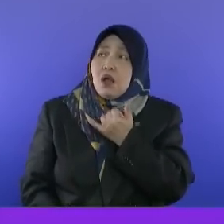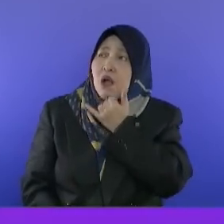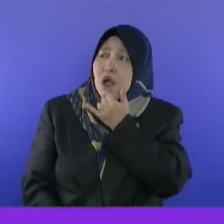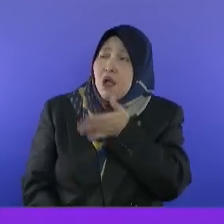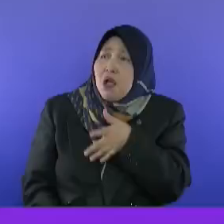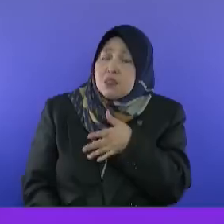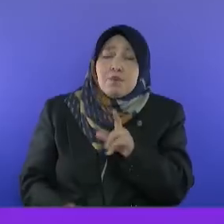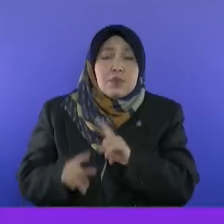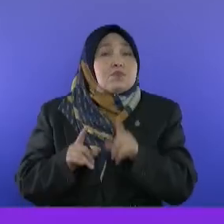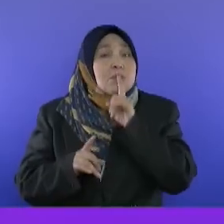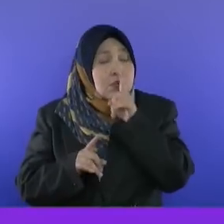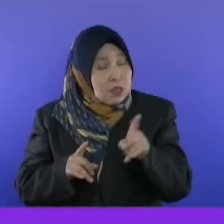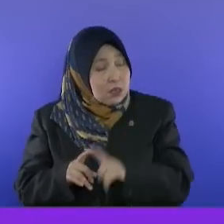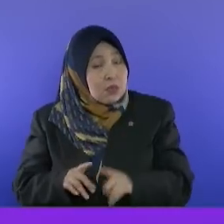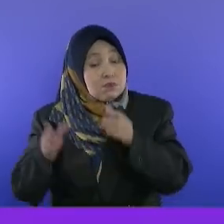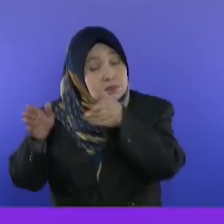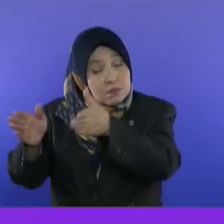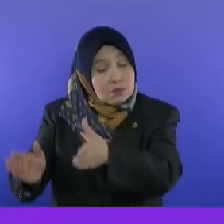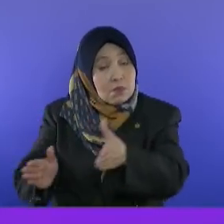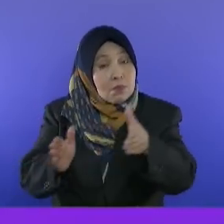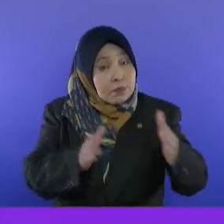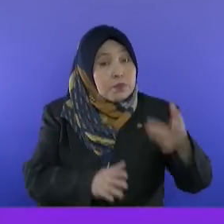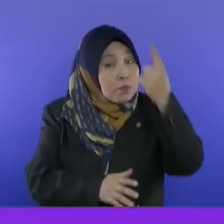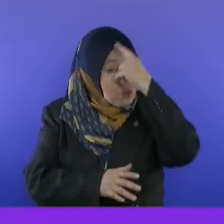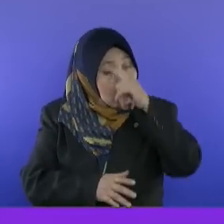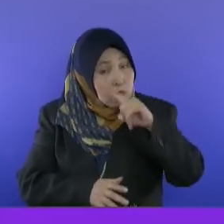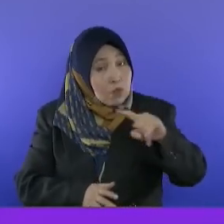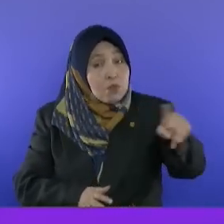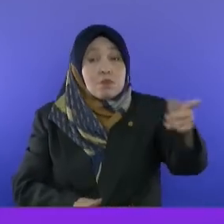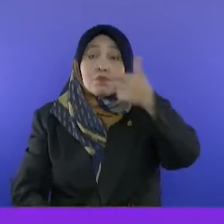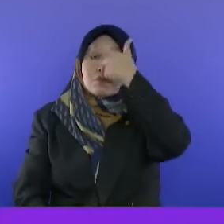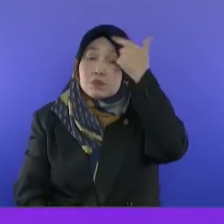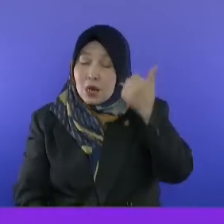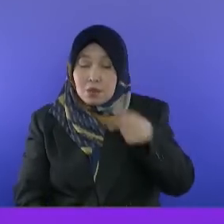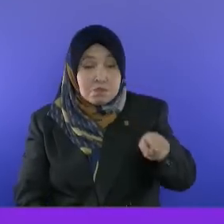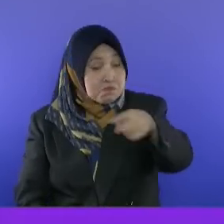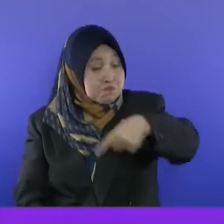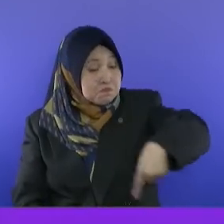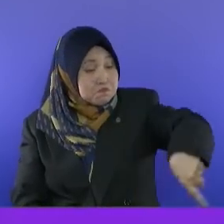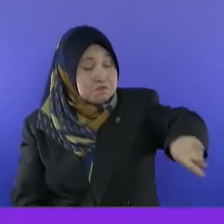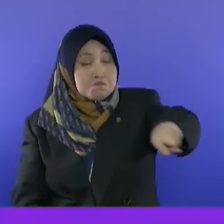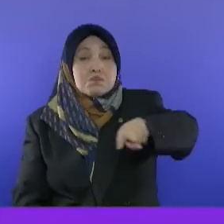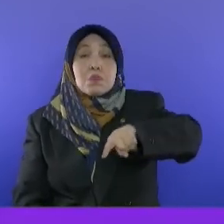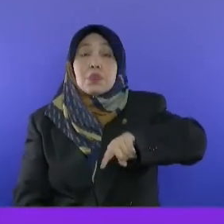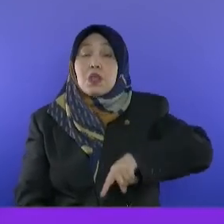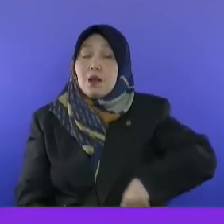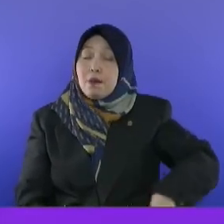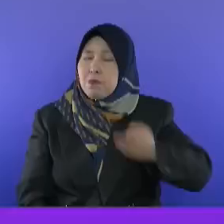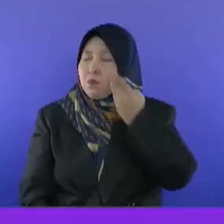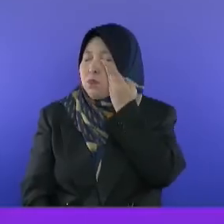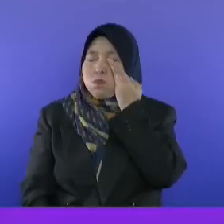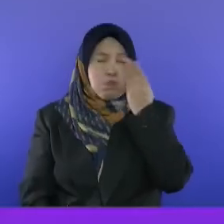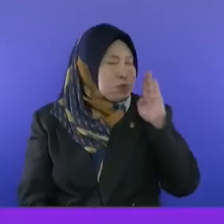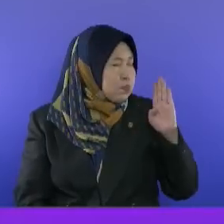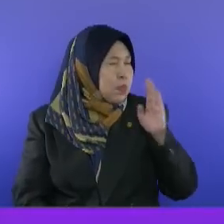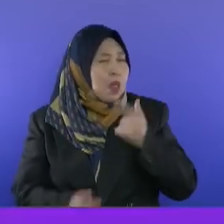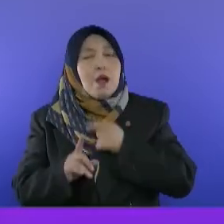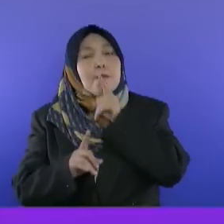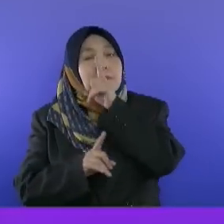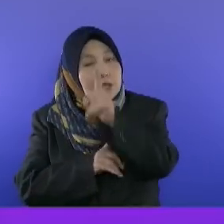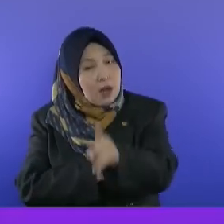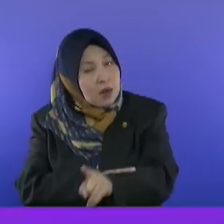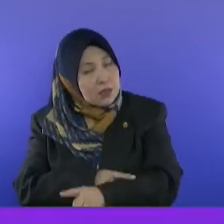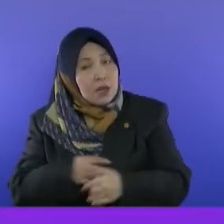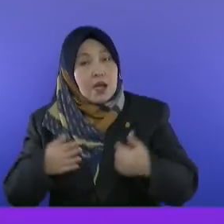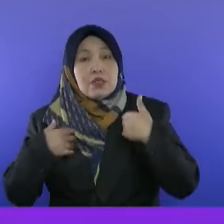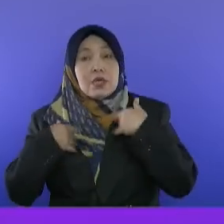Sebenarnya ini adalah strategi untuk menyebabkan mereka berpaling daripada kebenaran yang